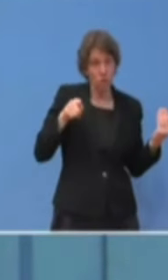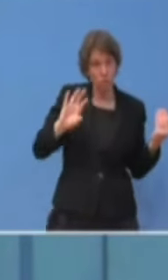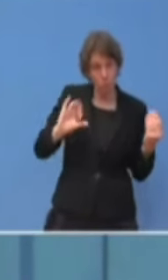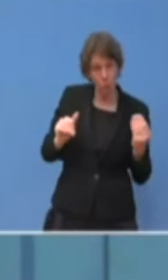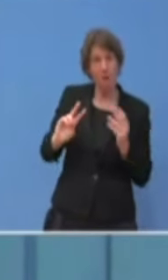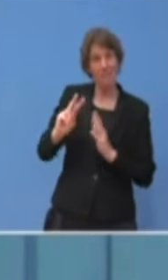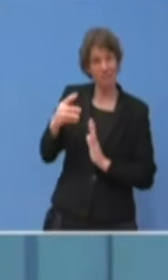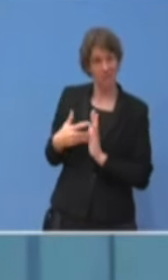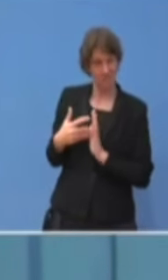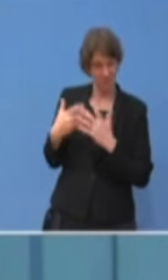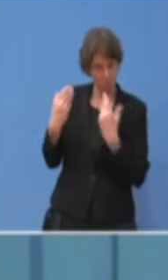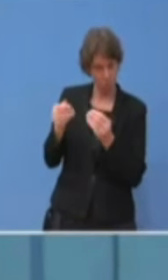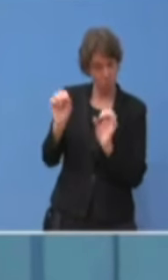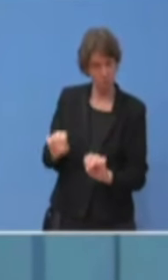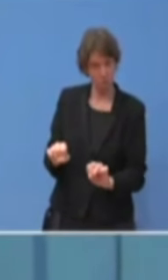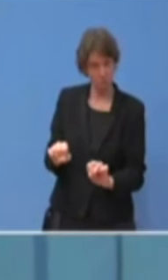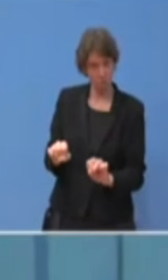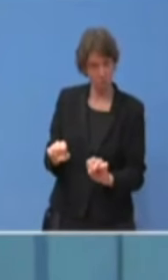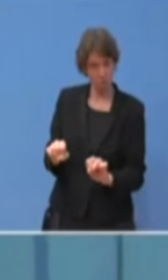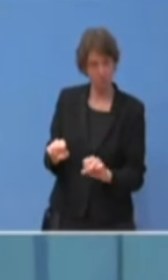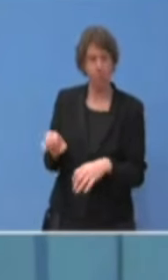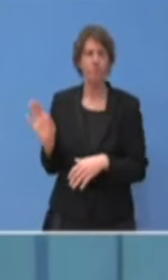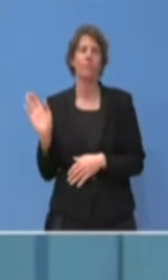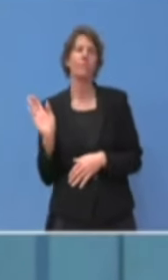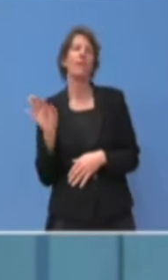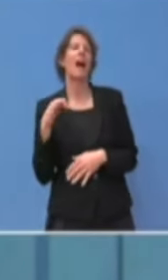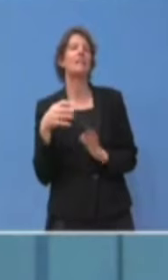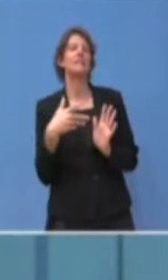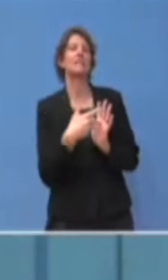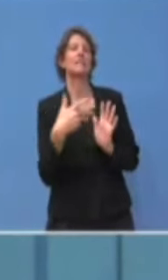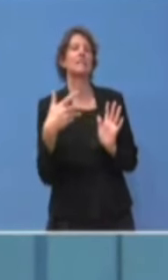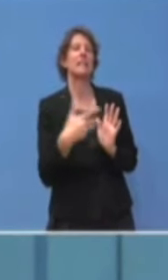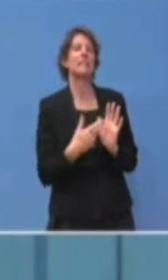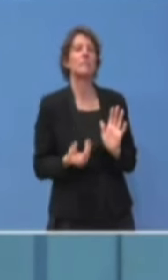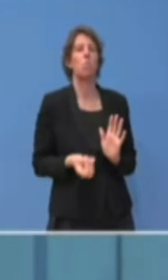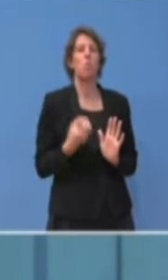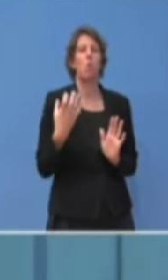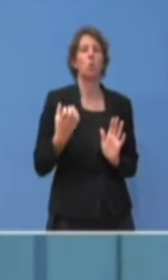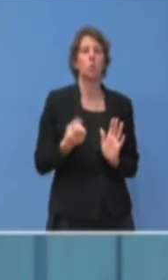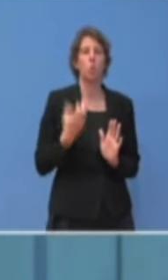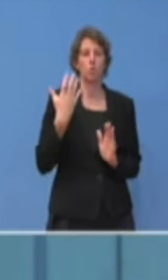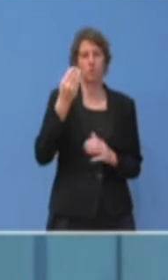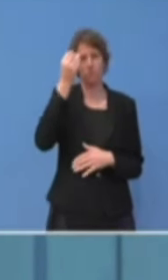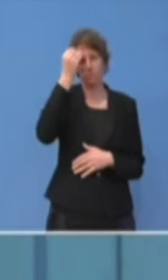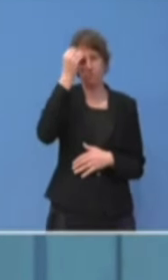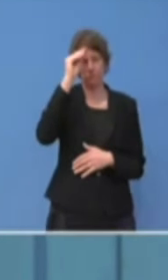Also ich kann mich jetzt nicht zu einzelnen Testprodukten